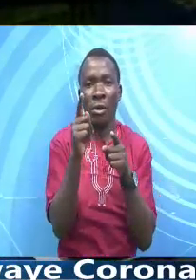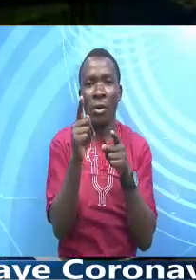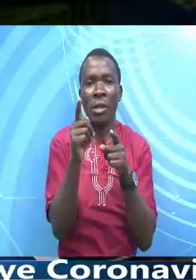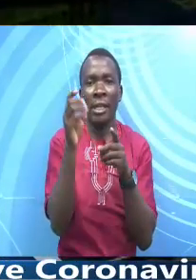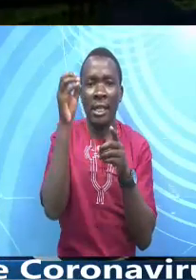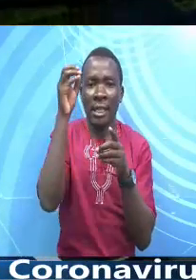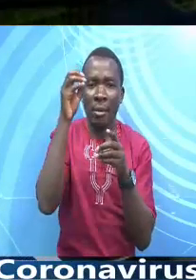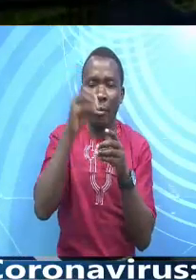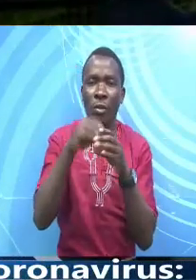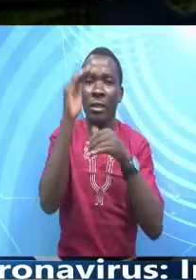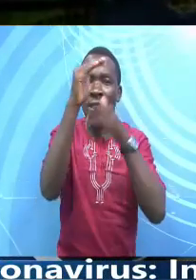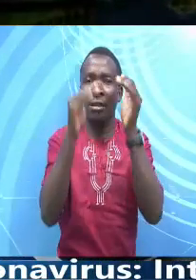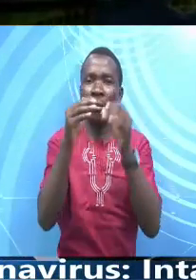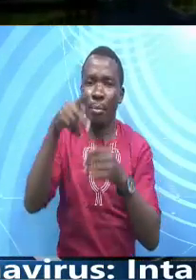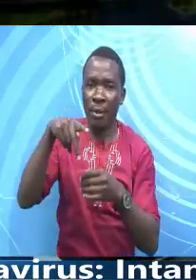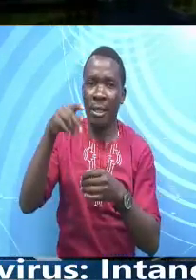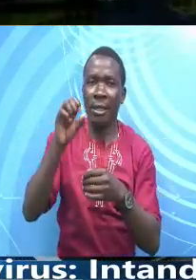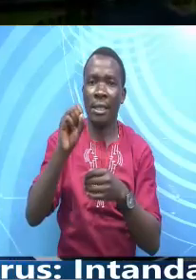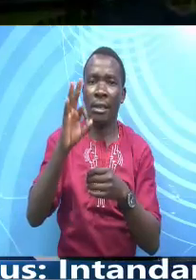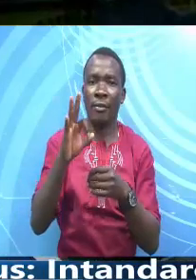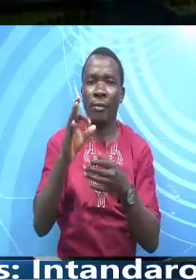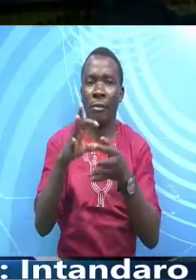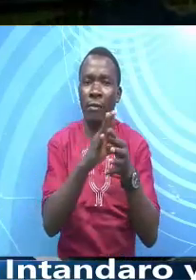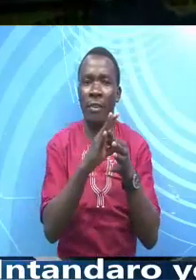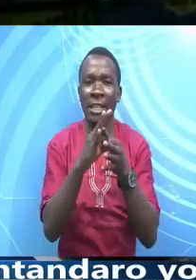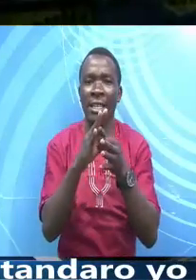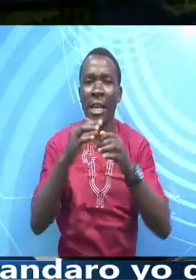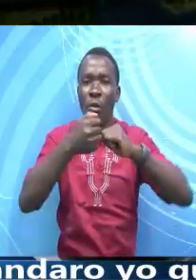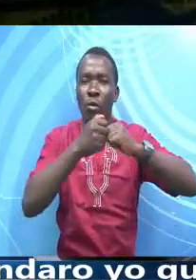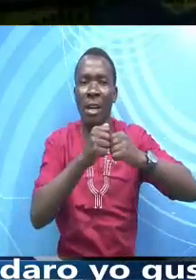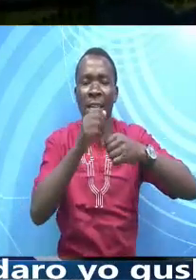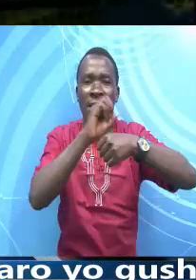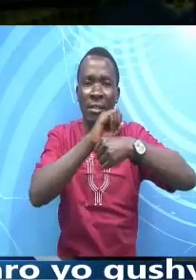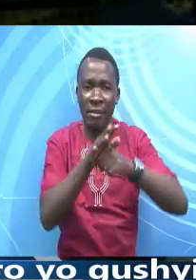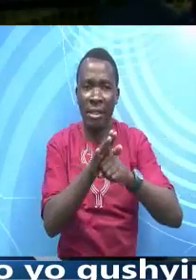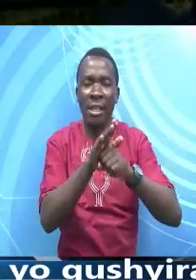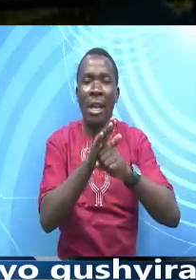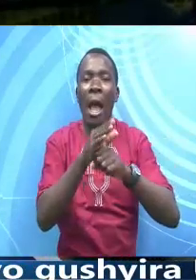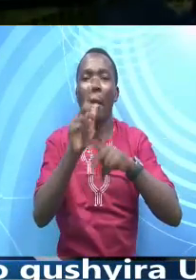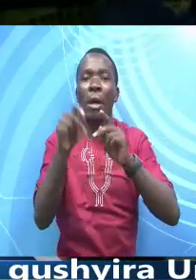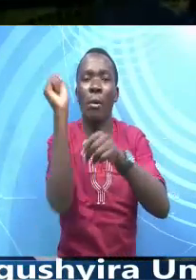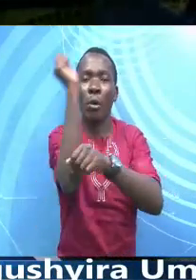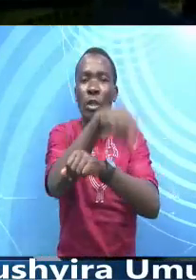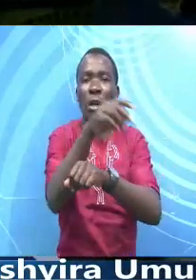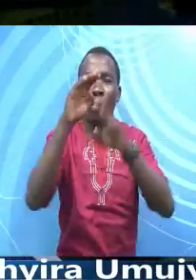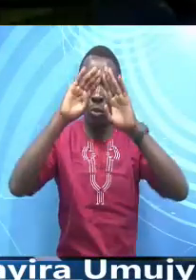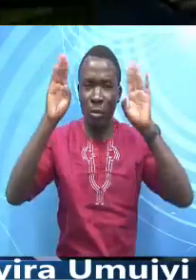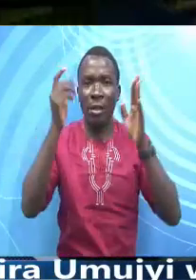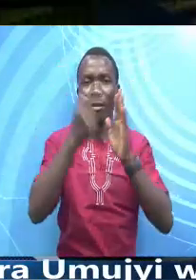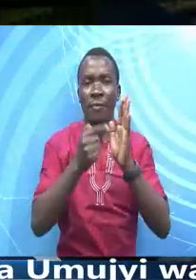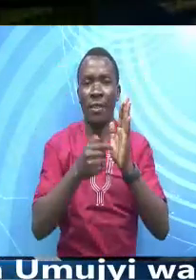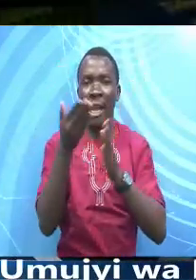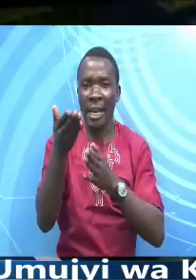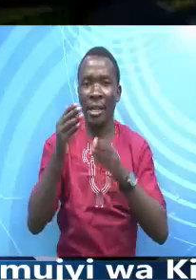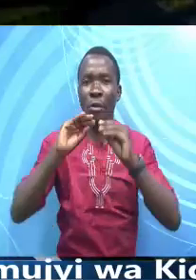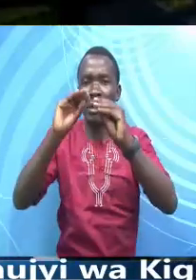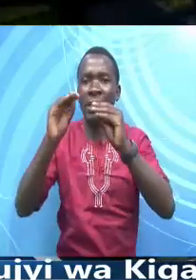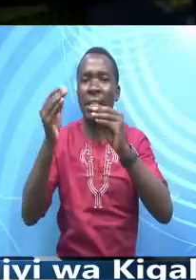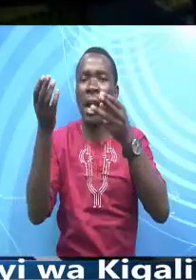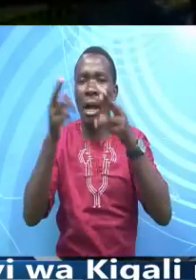PSF dufatanya mu kurwanya icyorezo bituma nyine abantu bagenda barushaho kumva amabwiriza hari uko kwigisha rero ariko hakazamo no guhana